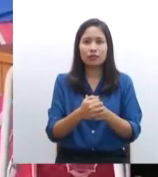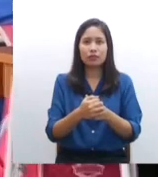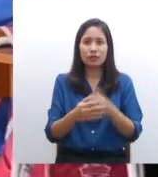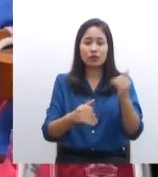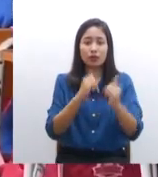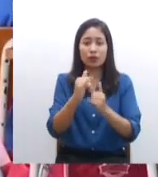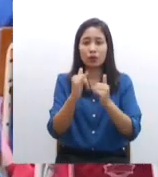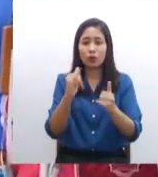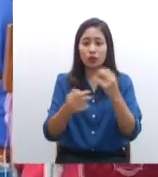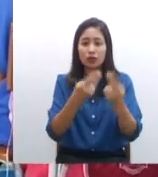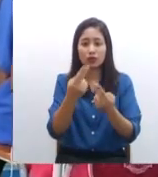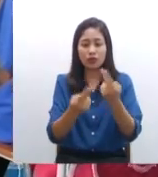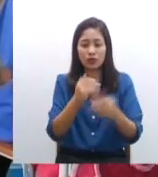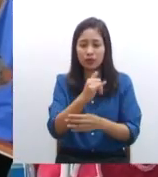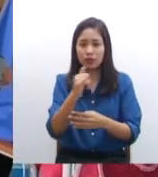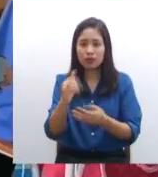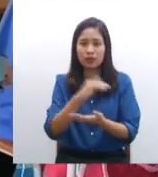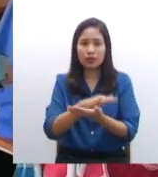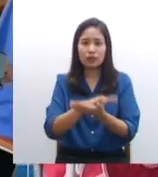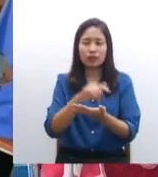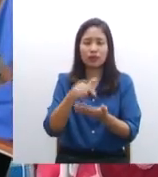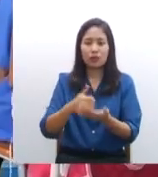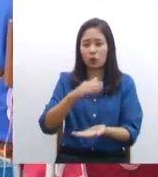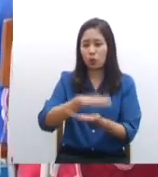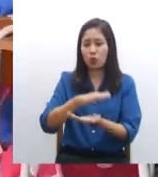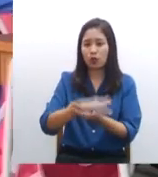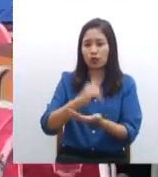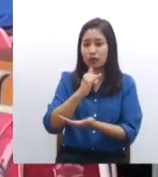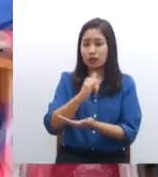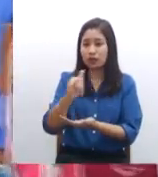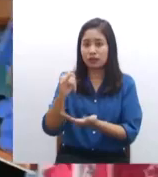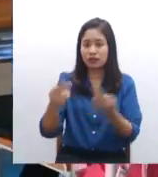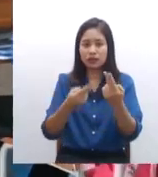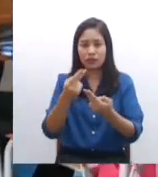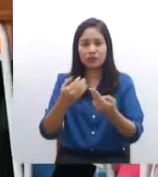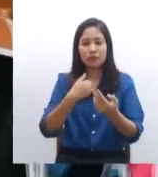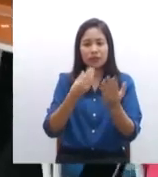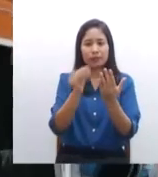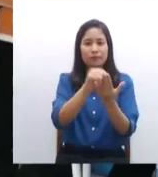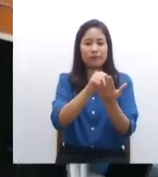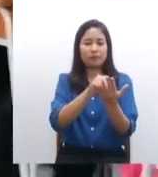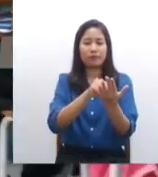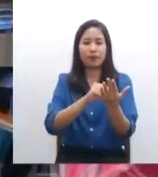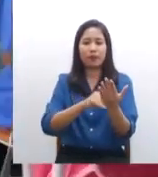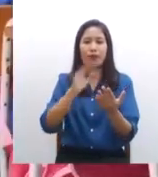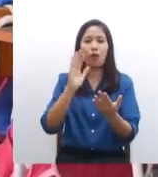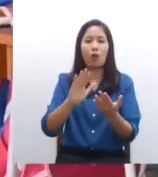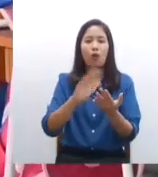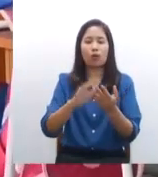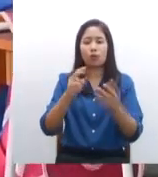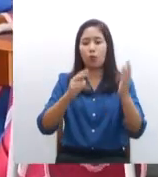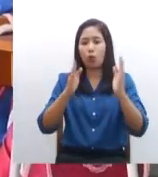ลหรือหน่วยงานภายนอกโรงเรียนที่ได้รับการตรวจเยี่ยมจะมีการบันทึกการตรวจเยี่ยมเช่นเดียวกับการตรวจราช